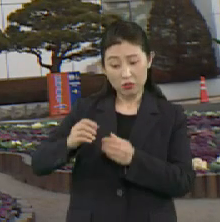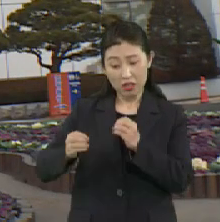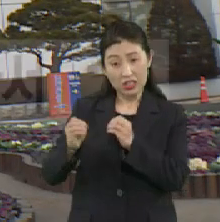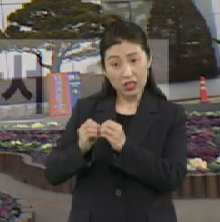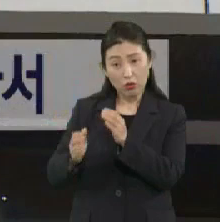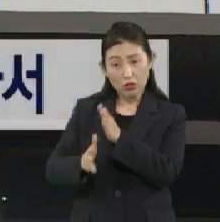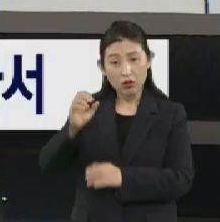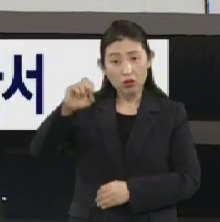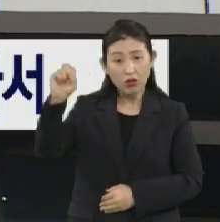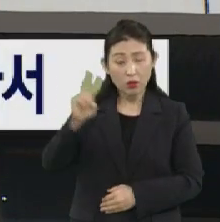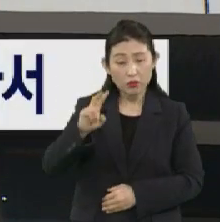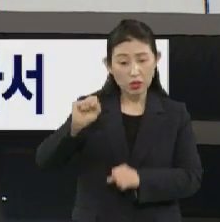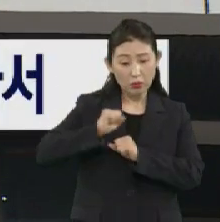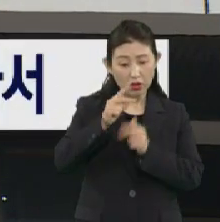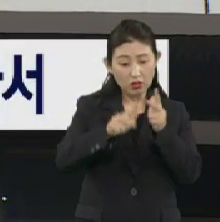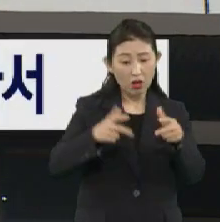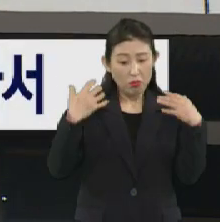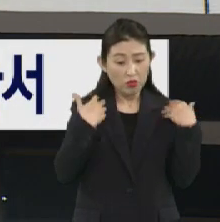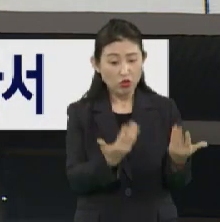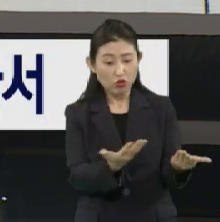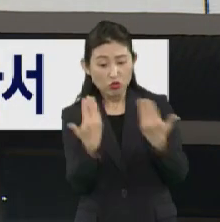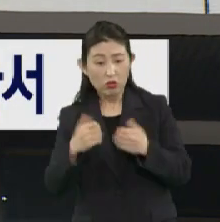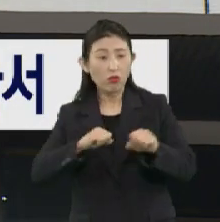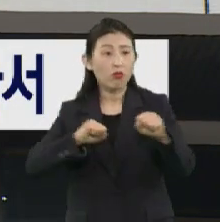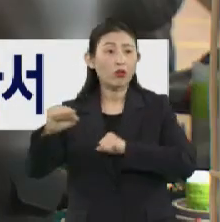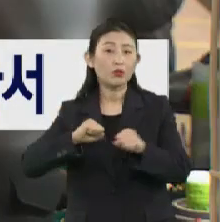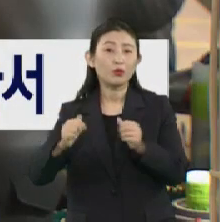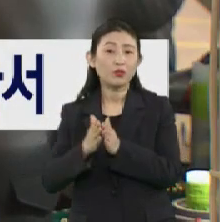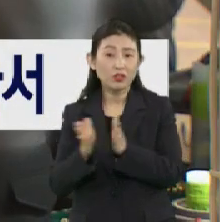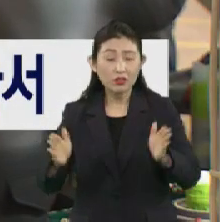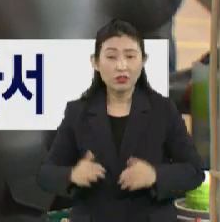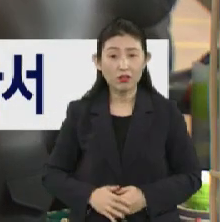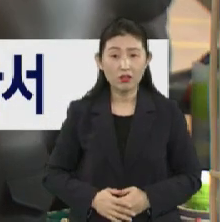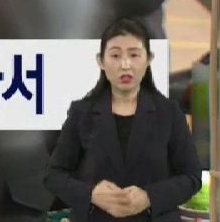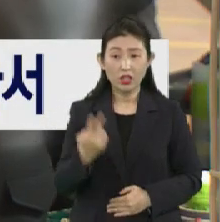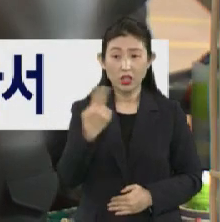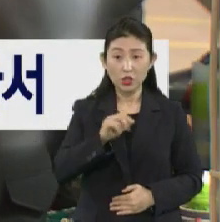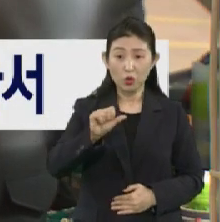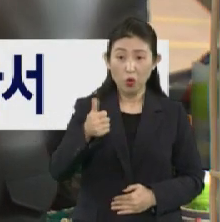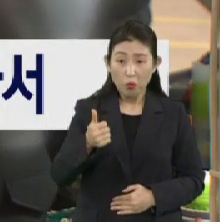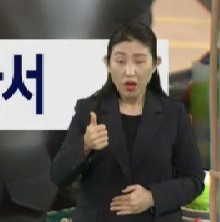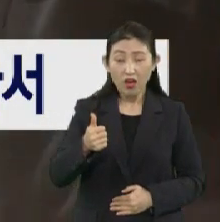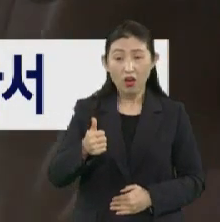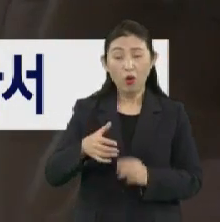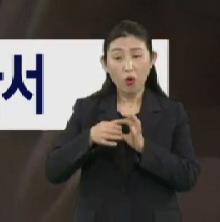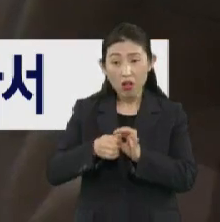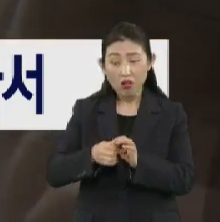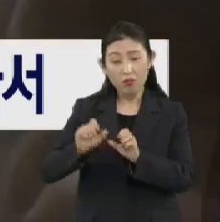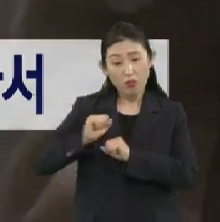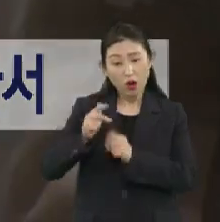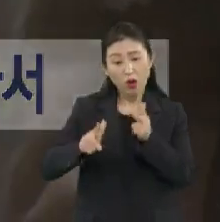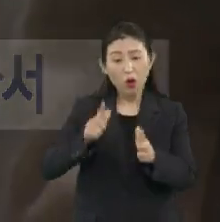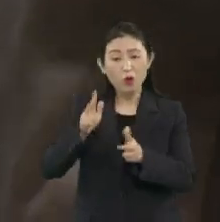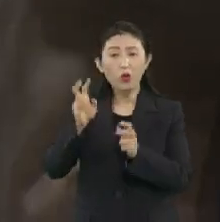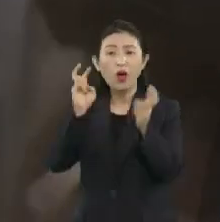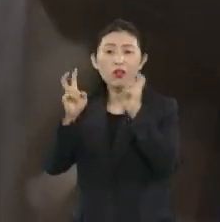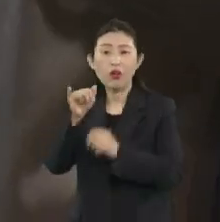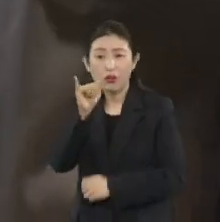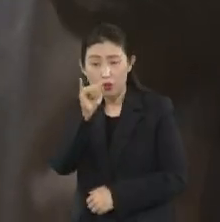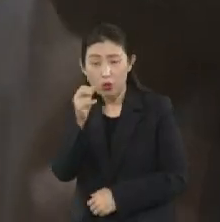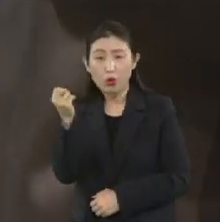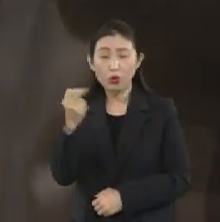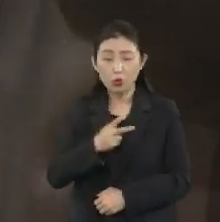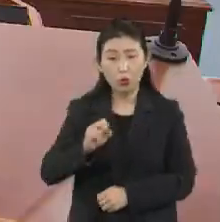창원시가 느닷없이 방위사업청 유치전에 뛰어들었습니다. 2,500여 개 방산 기업이 있고 방산 혁신 클러스터 시범